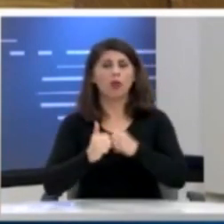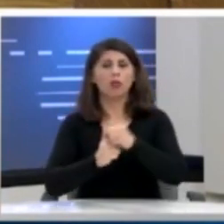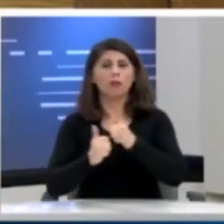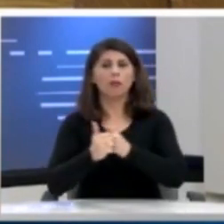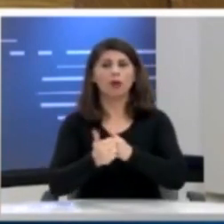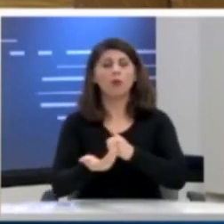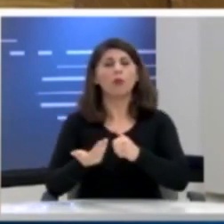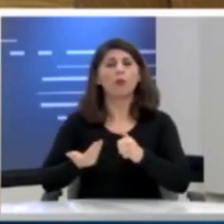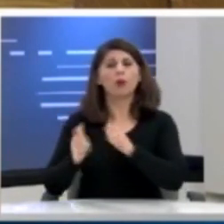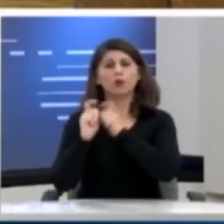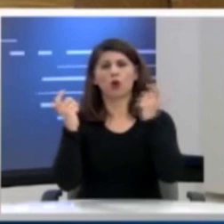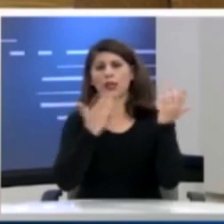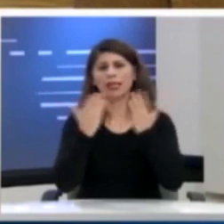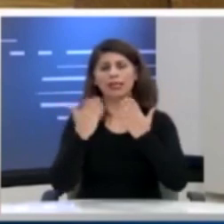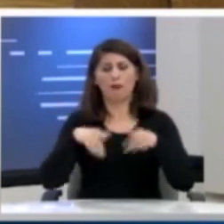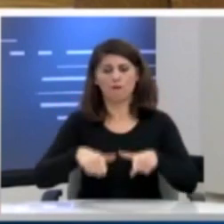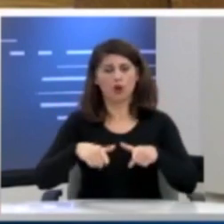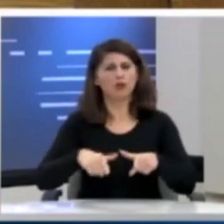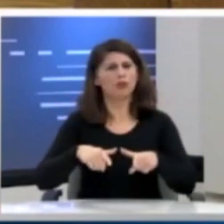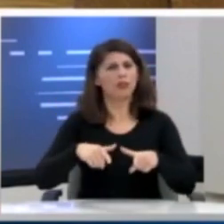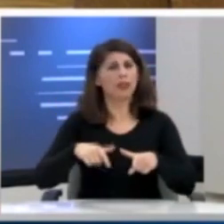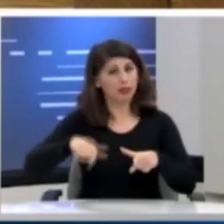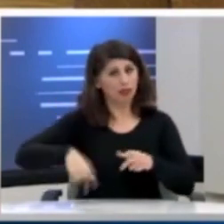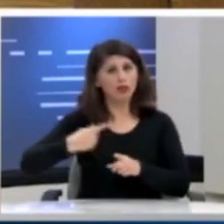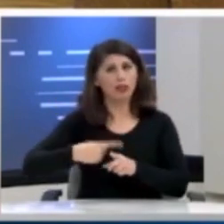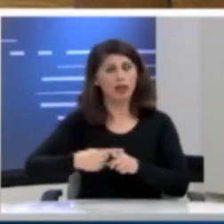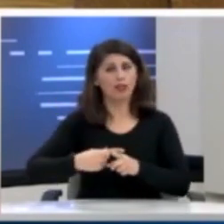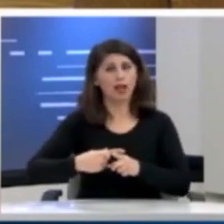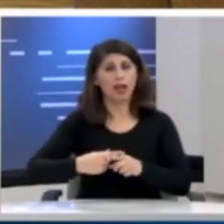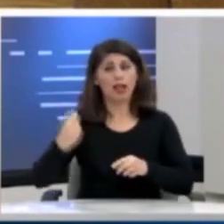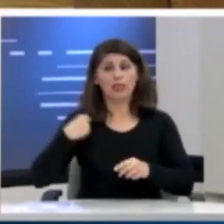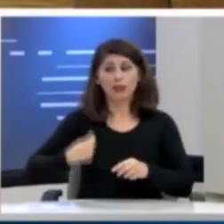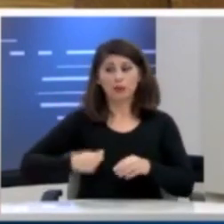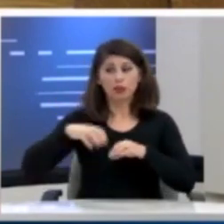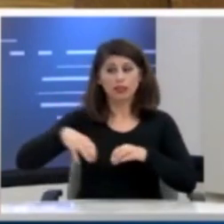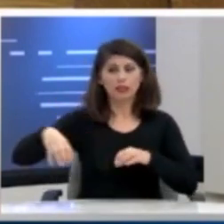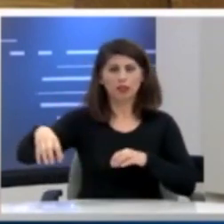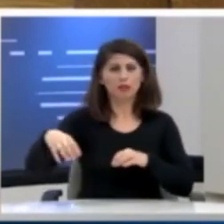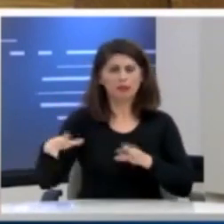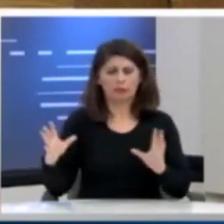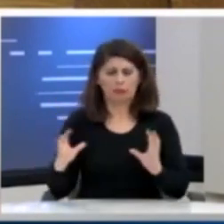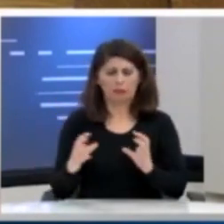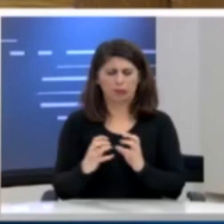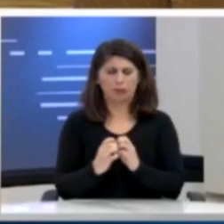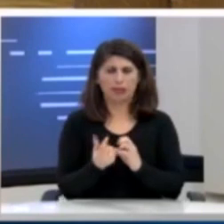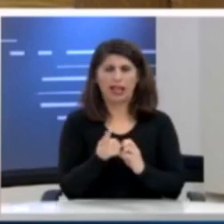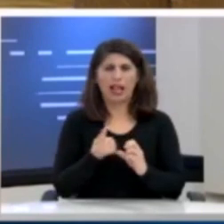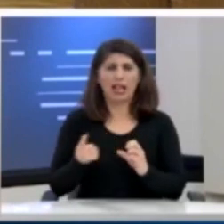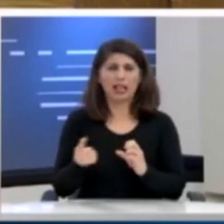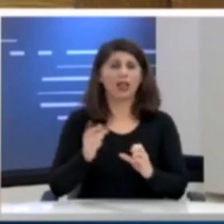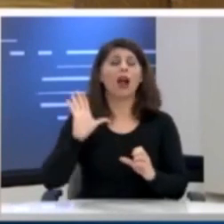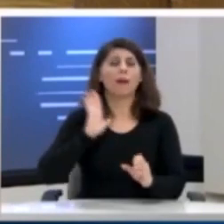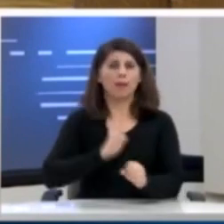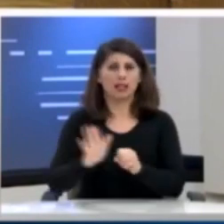δομές προσχολικής φροντίδας στην Ελλάδα. Οι δημοτικοί σταθμοί παραμένουν συρρυκνωμένοι,